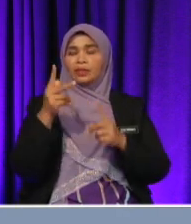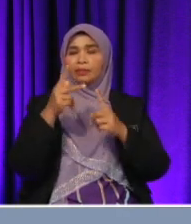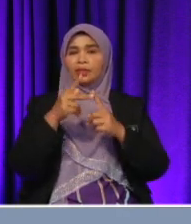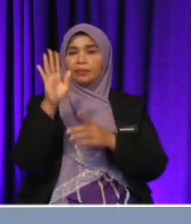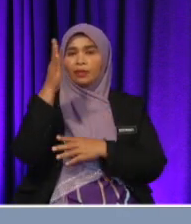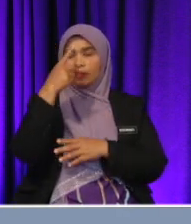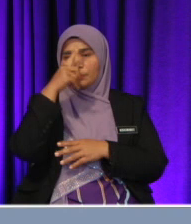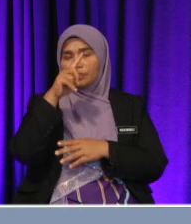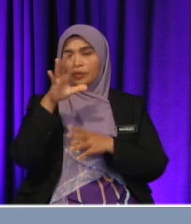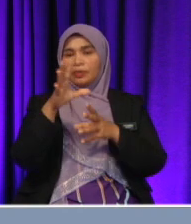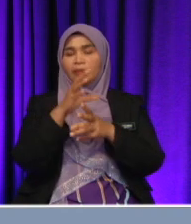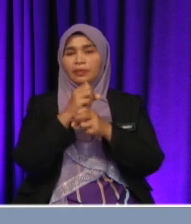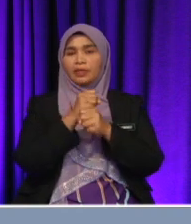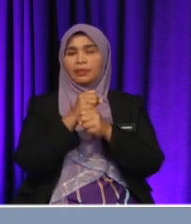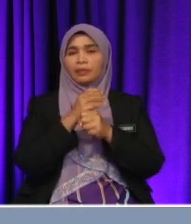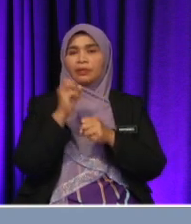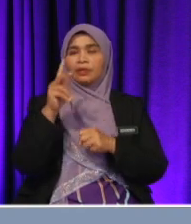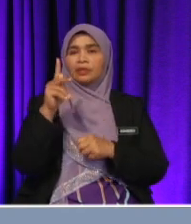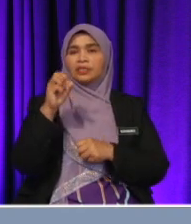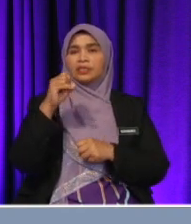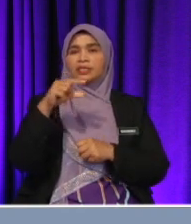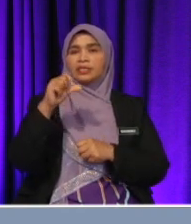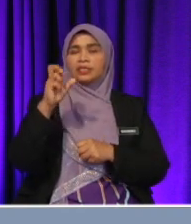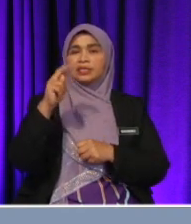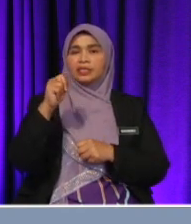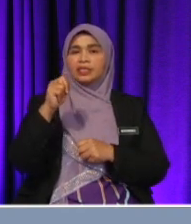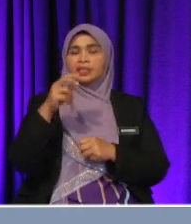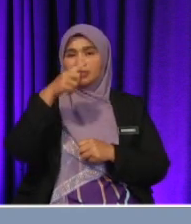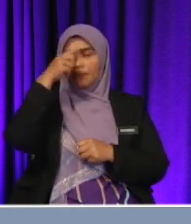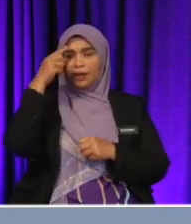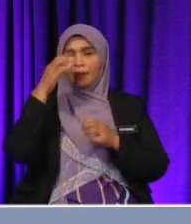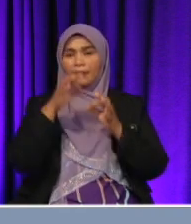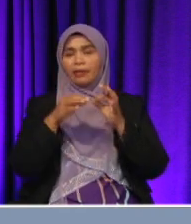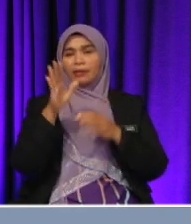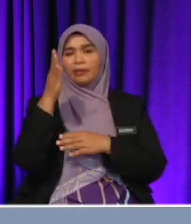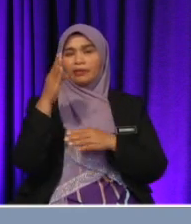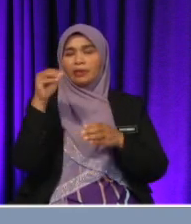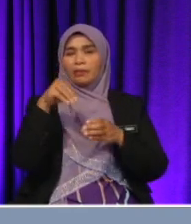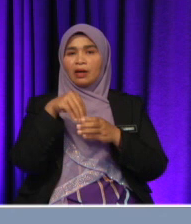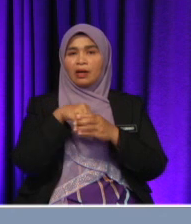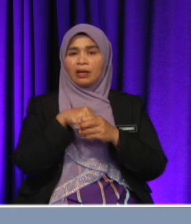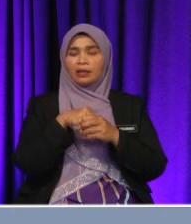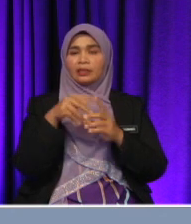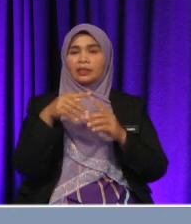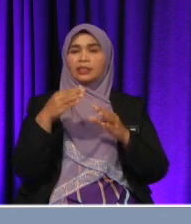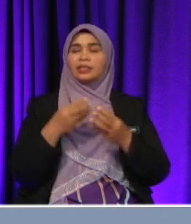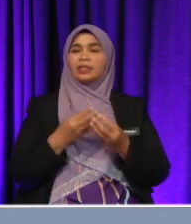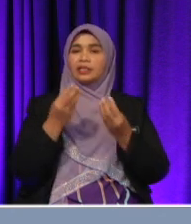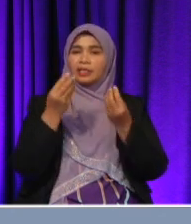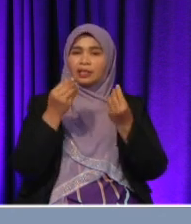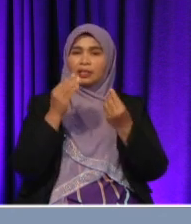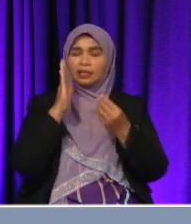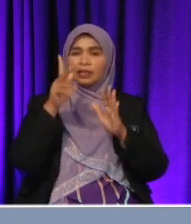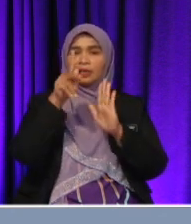nih untuk mendapatkan oksigen sebab kalau pokok itu masuk Jakarta jadi kayak tanah itu tadi tanah kekurangan